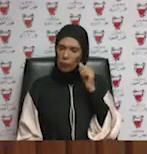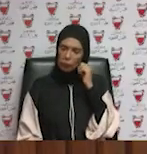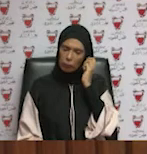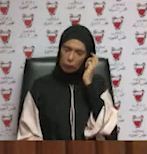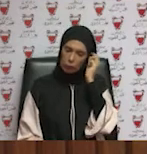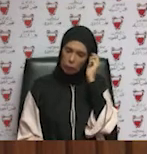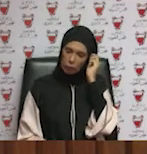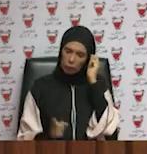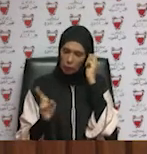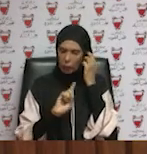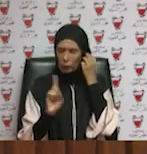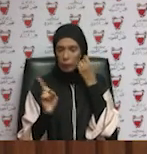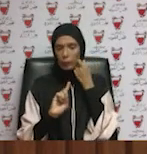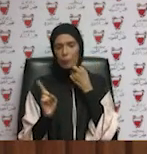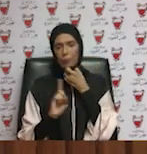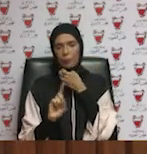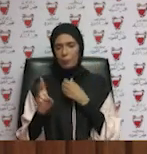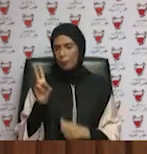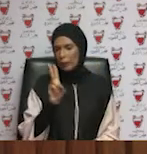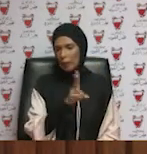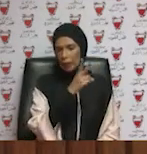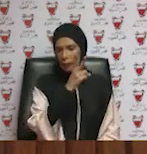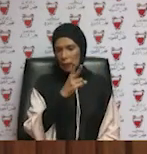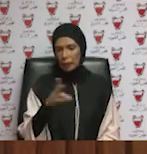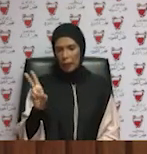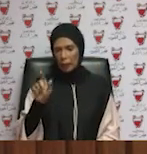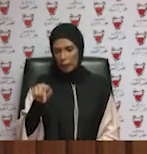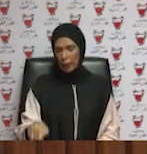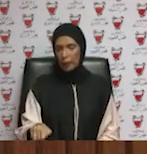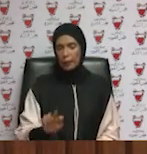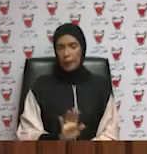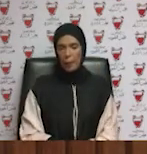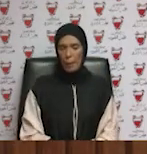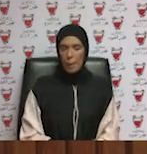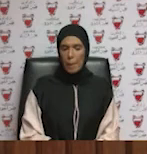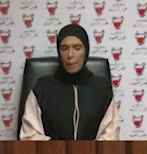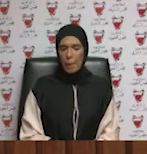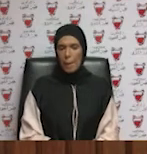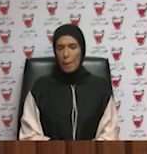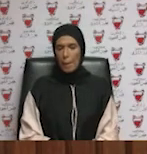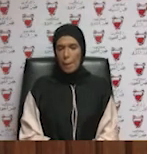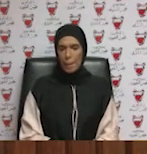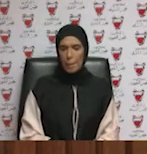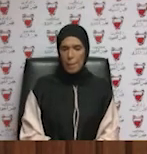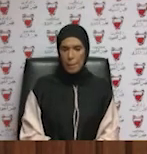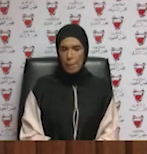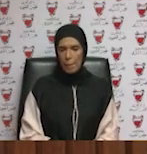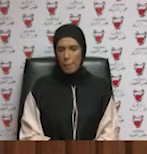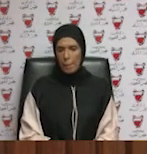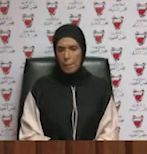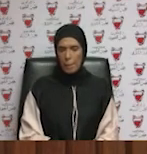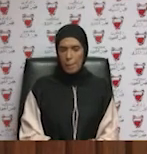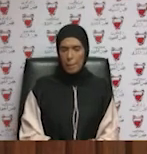لا يجوز أبدا أن نغير شيئا تماما، وبذلك سنختلف مع الأخوة